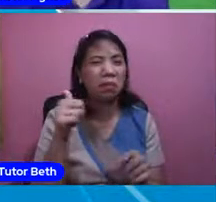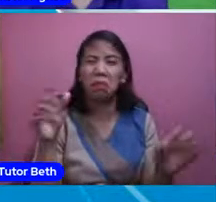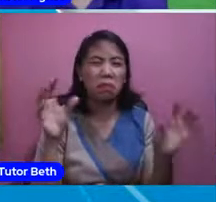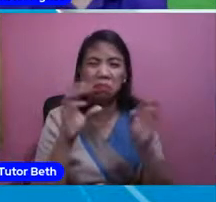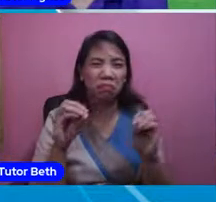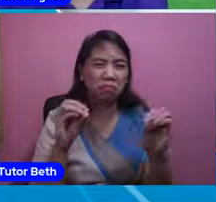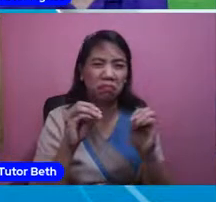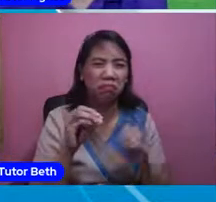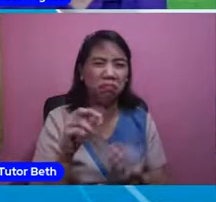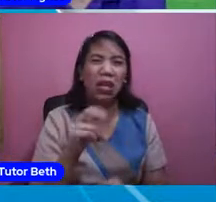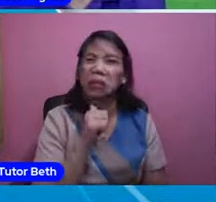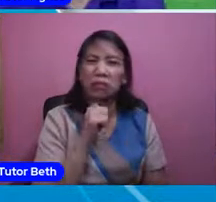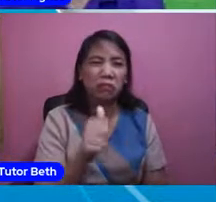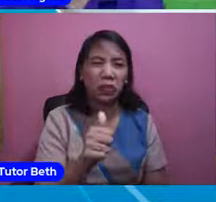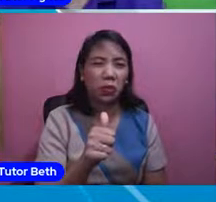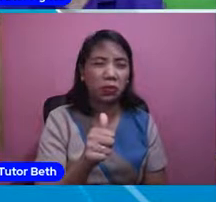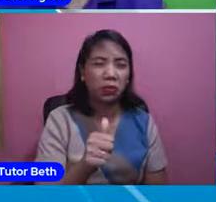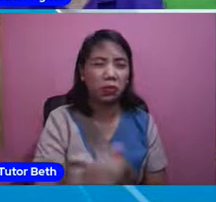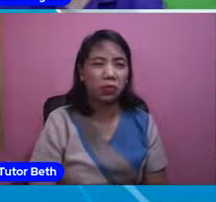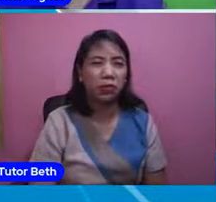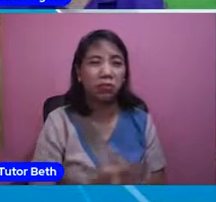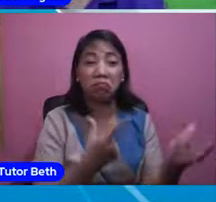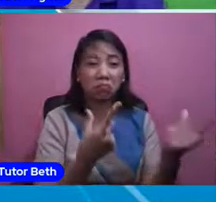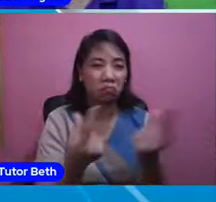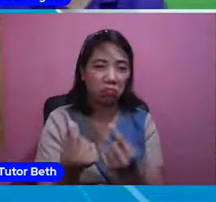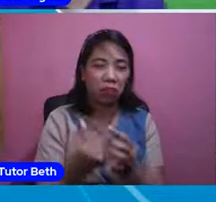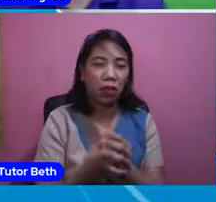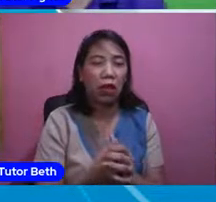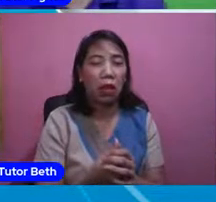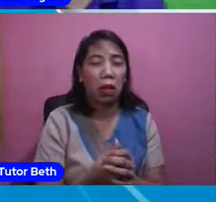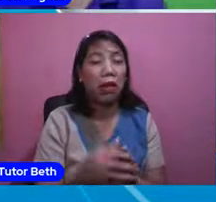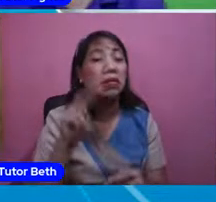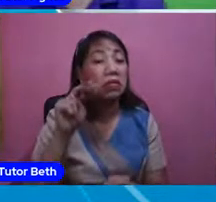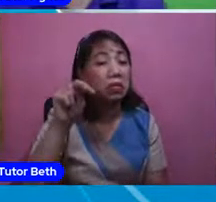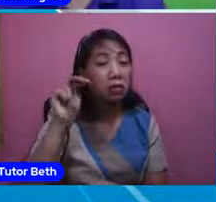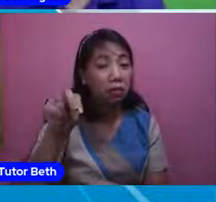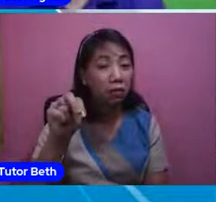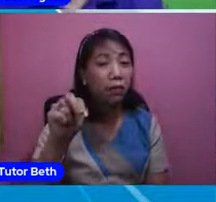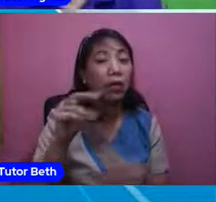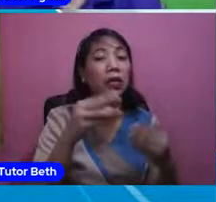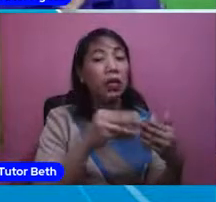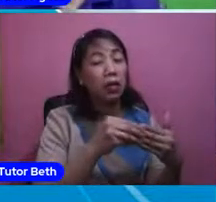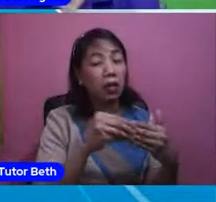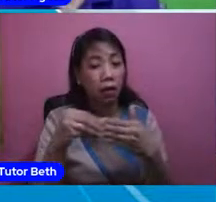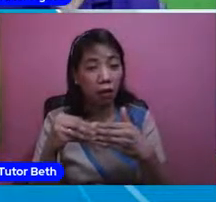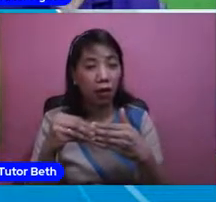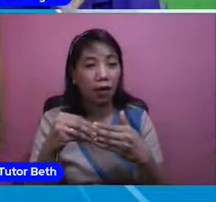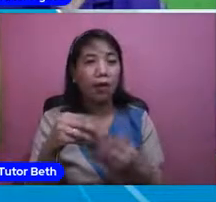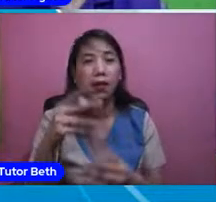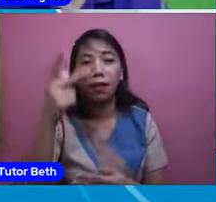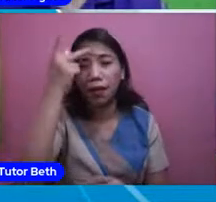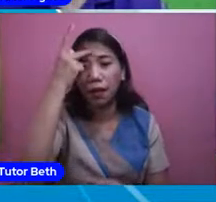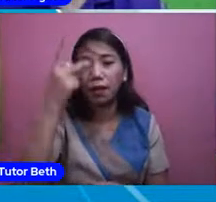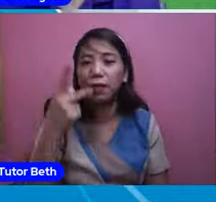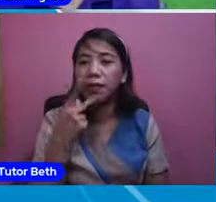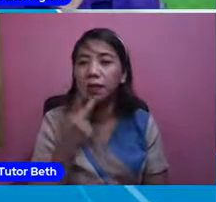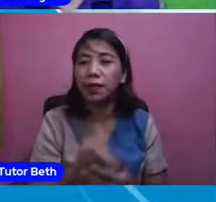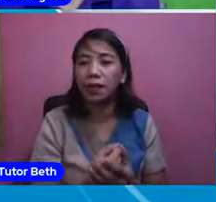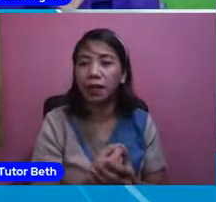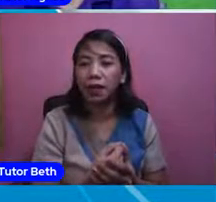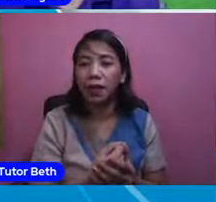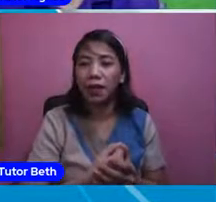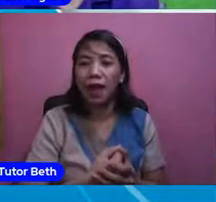rin nila kayang gawin. Kailangan pa rin ng patnubay ng magulang. Diba? So,'am Gretchen, tama po.